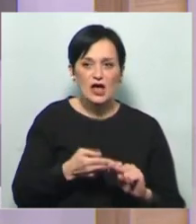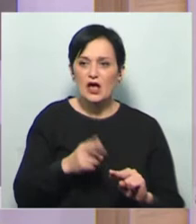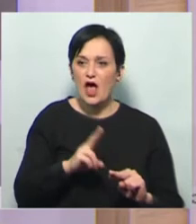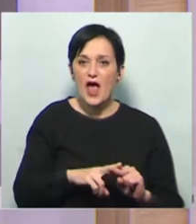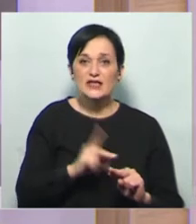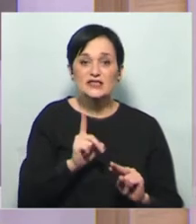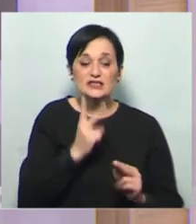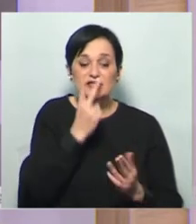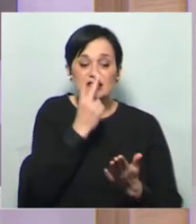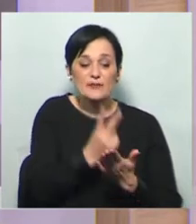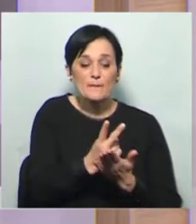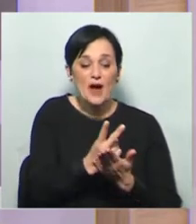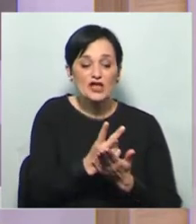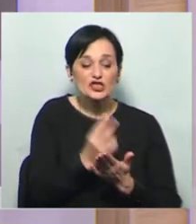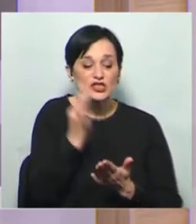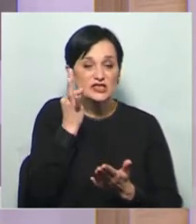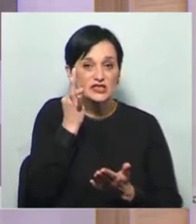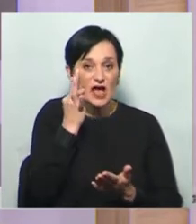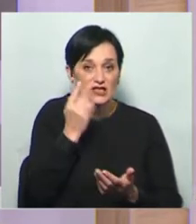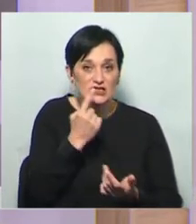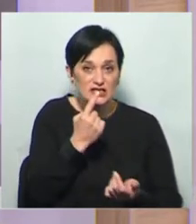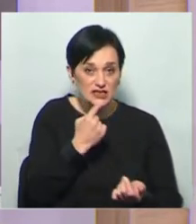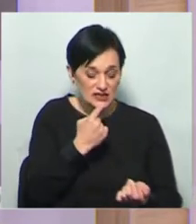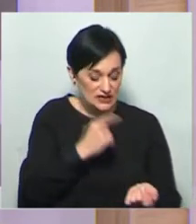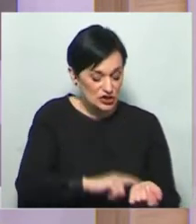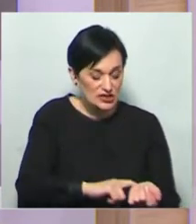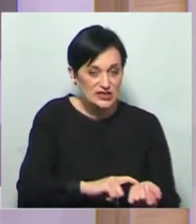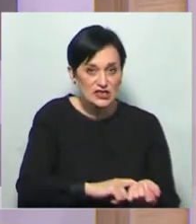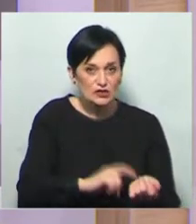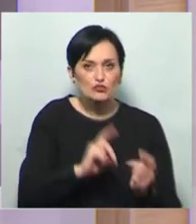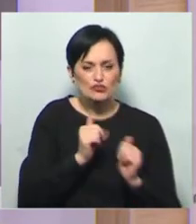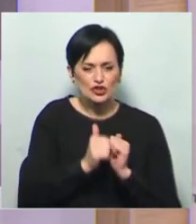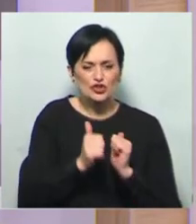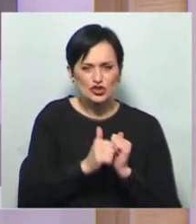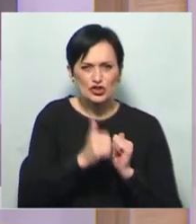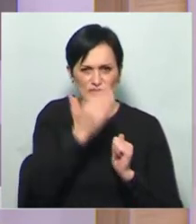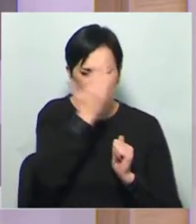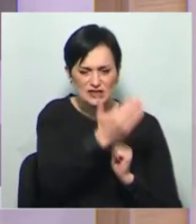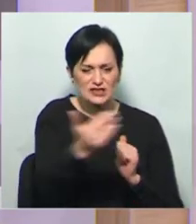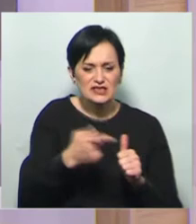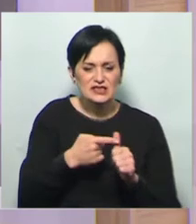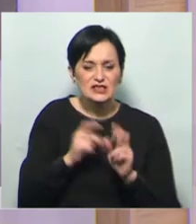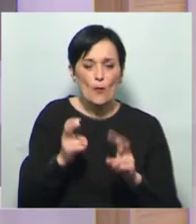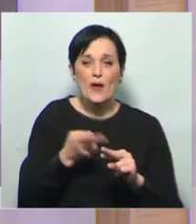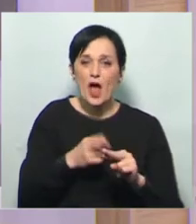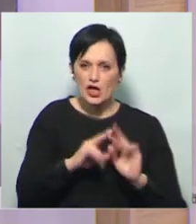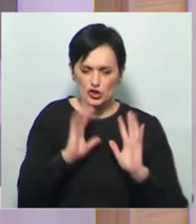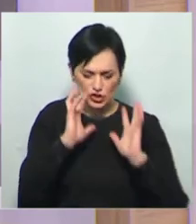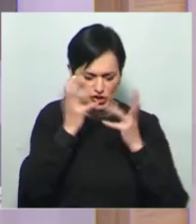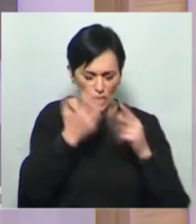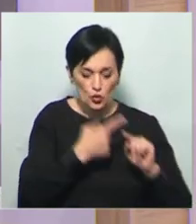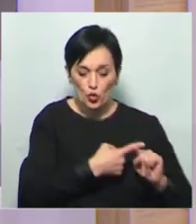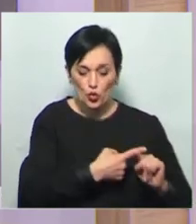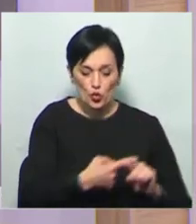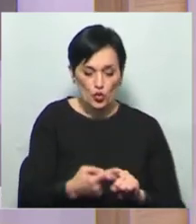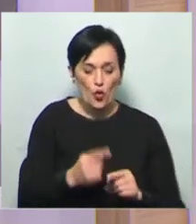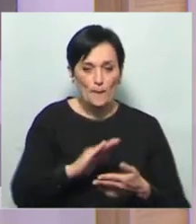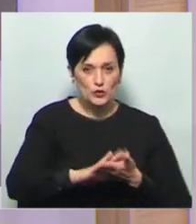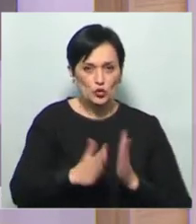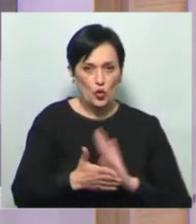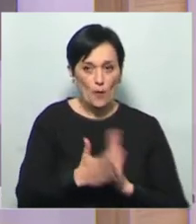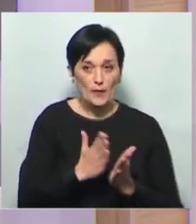უბრალოდ მაჩვენებელი შაქრისა სისხლში, როგორც სხვის შემთხვევაში საზოგადოებაში უწოდებენ. ეს არის სერიოზული ქრონიკული